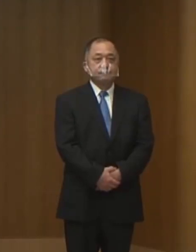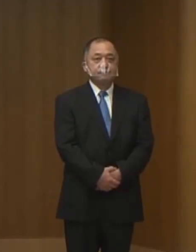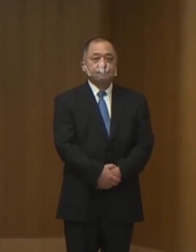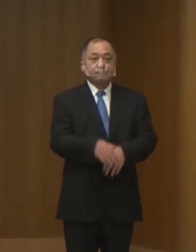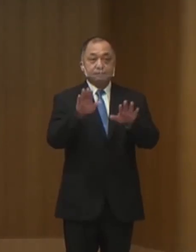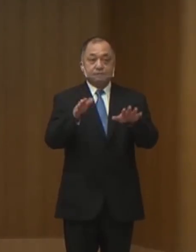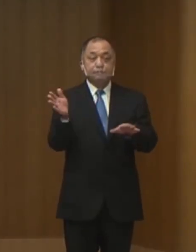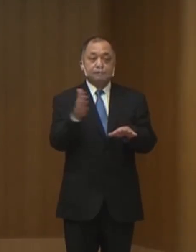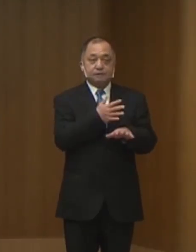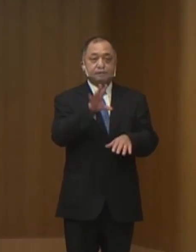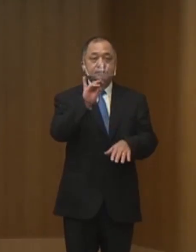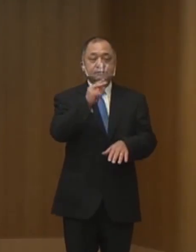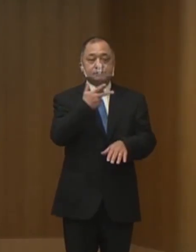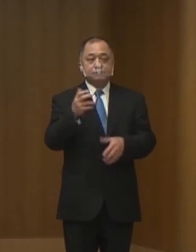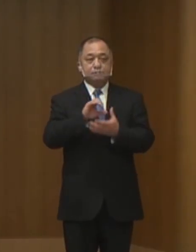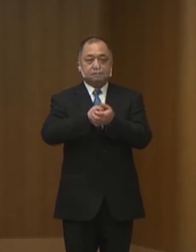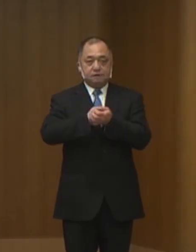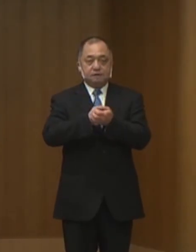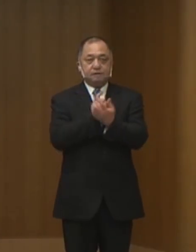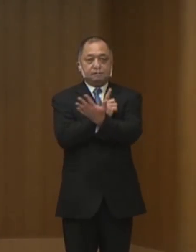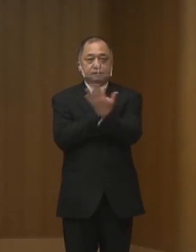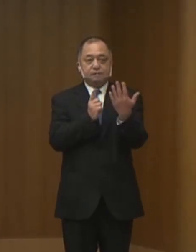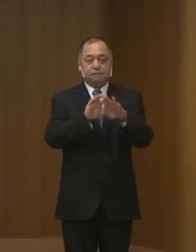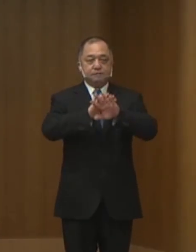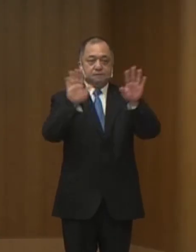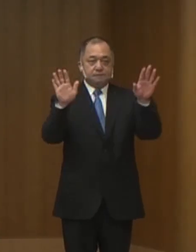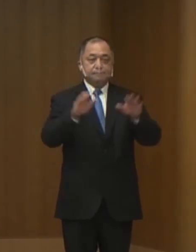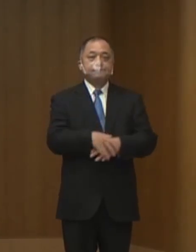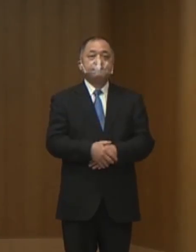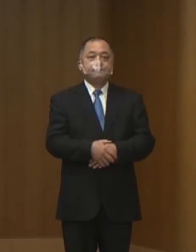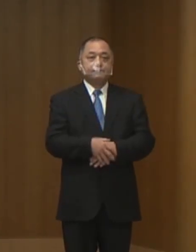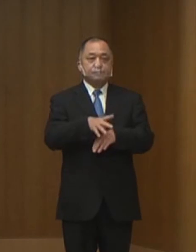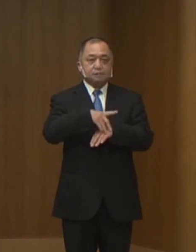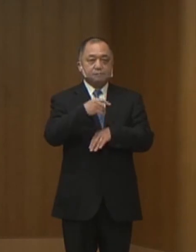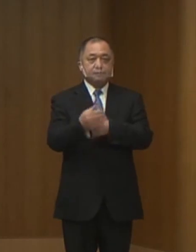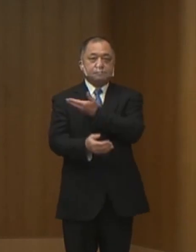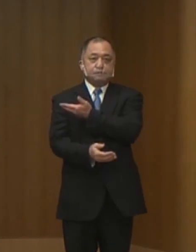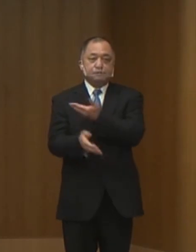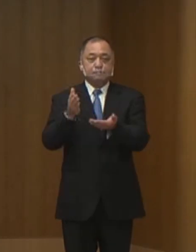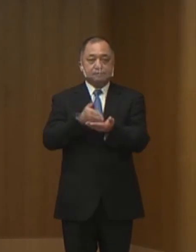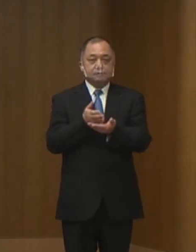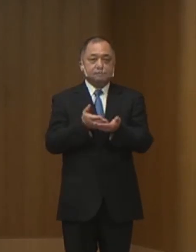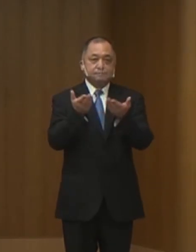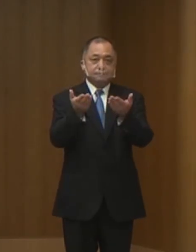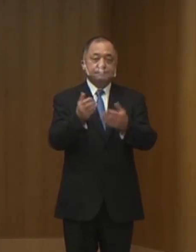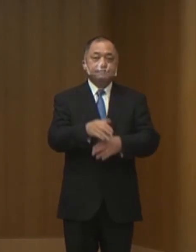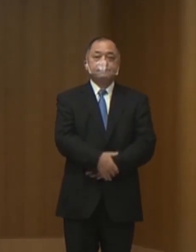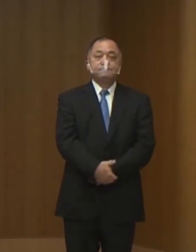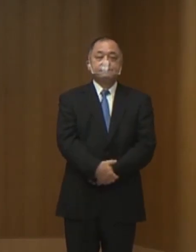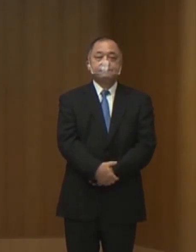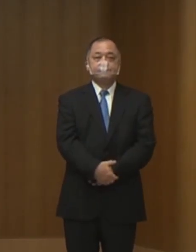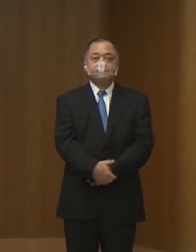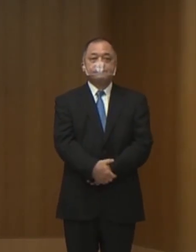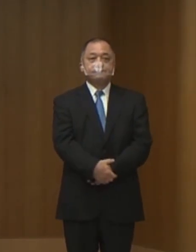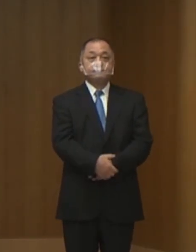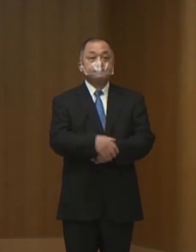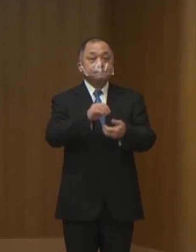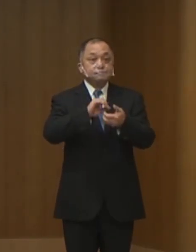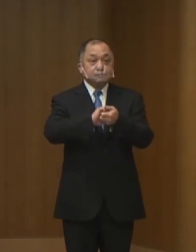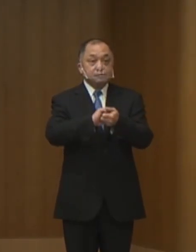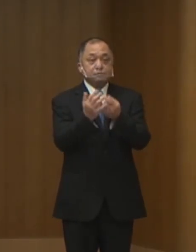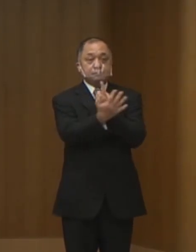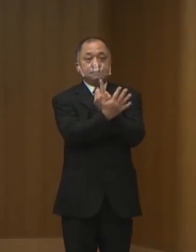それではただいまから知事の定例記者会見を開催いたします。はじめに知事からお話をさせていただきます。 はい、定例の